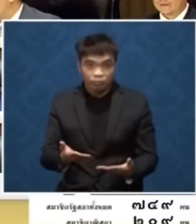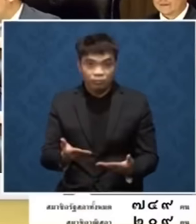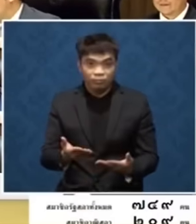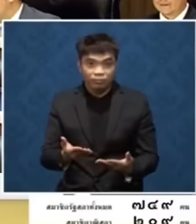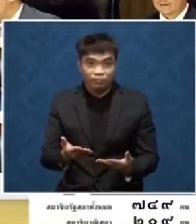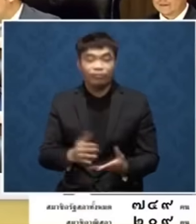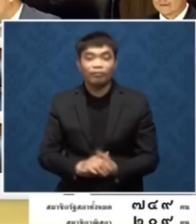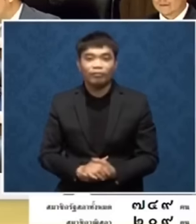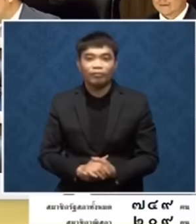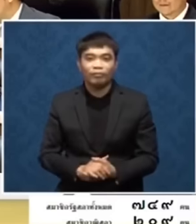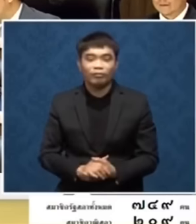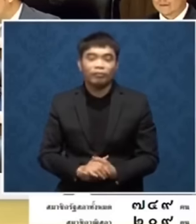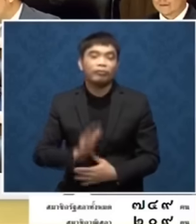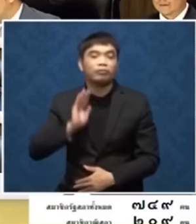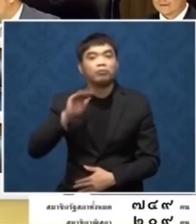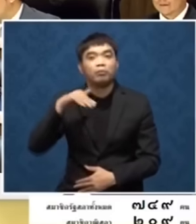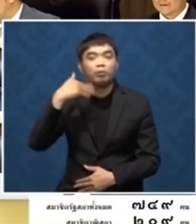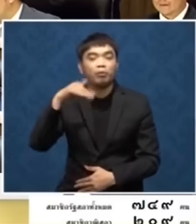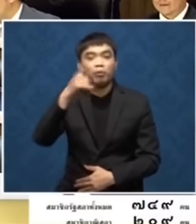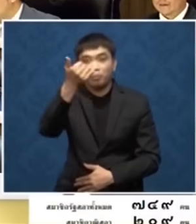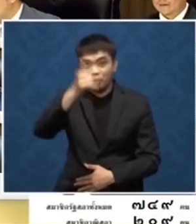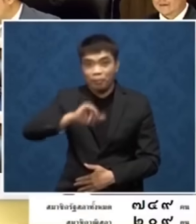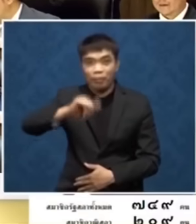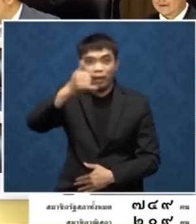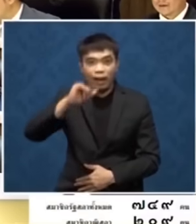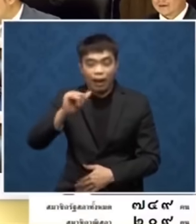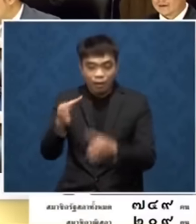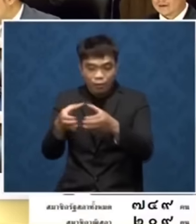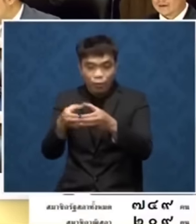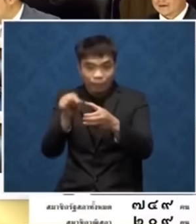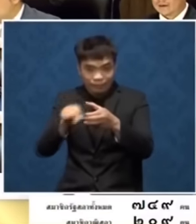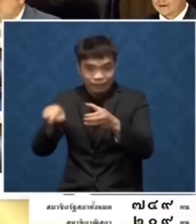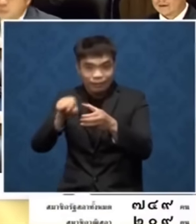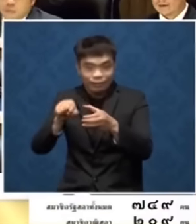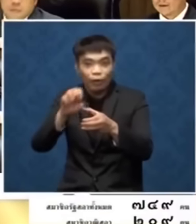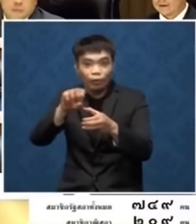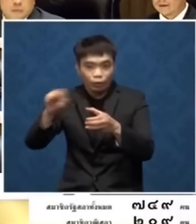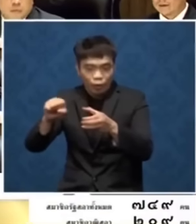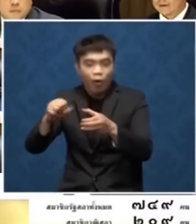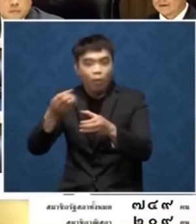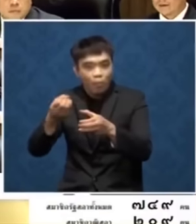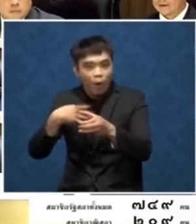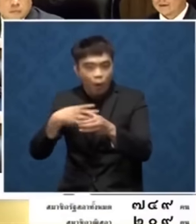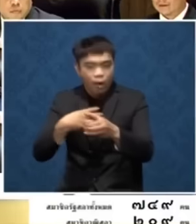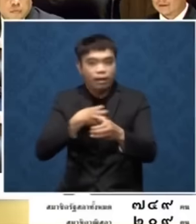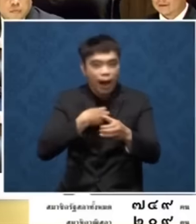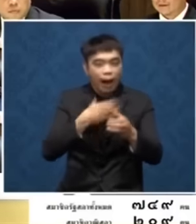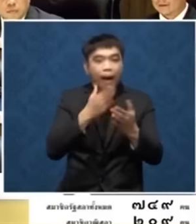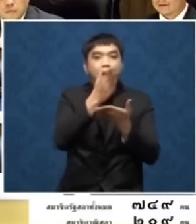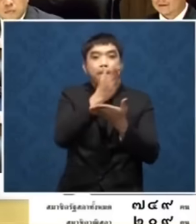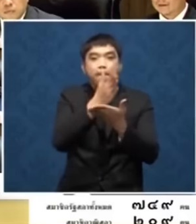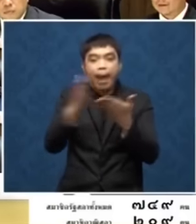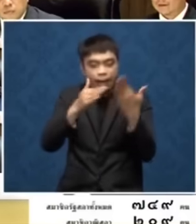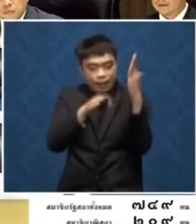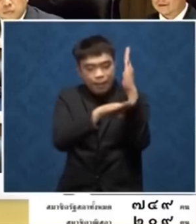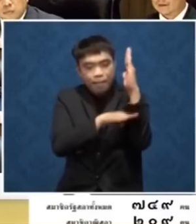อยู่ดีคืนดีก็มีคนในพรรคของท่านก็จะมาบอกว่าจะสนับสนุนให้มีการแบ่งแยกดินแดน